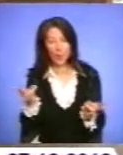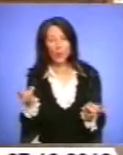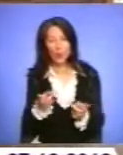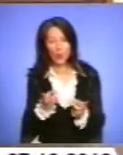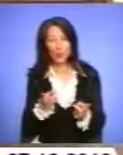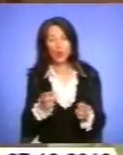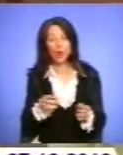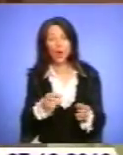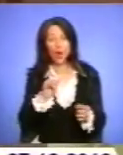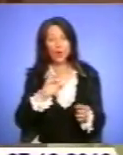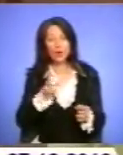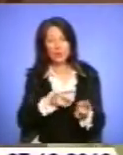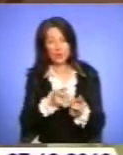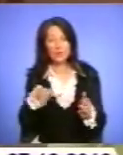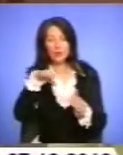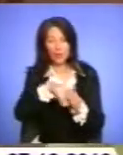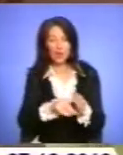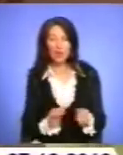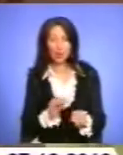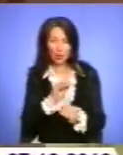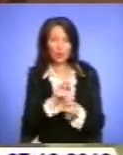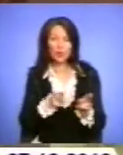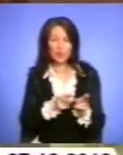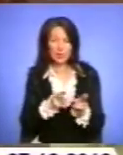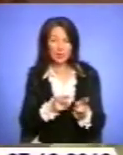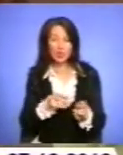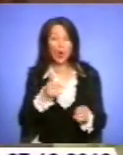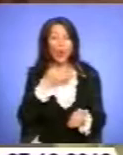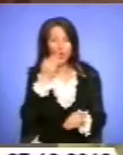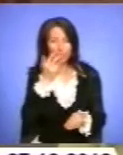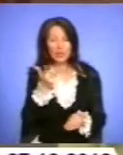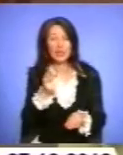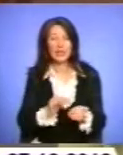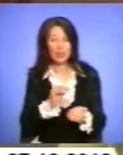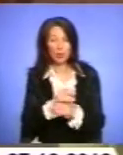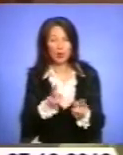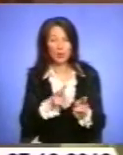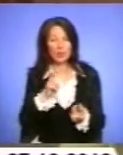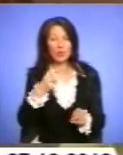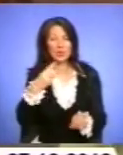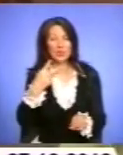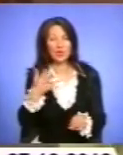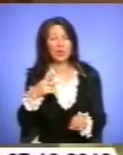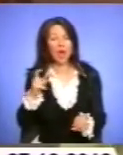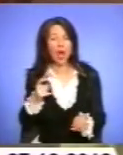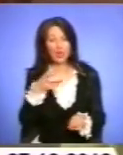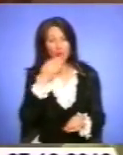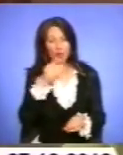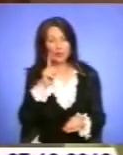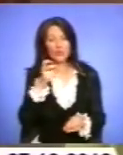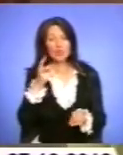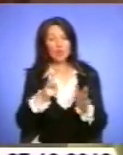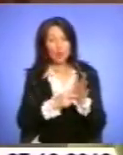усі напрямки. На Ужгород три додаткових поїзда. 225-й Харків-Ужгород,